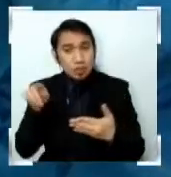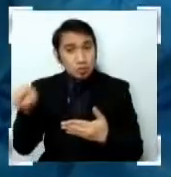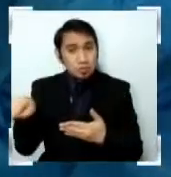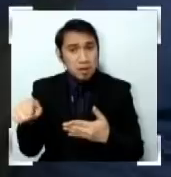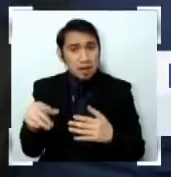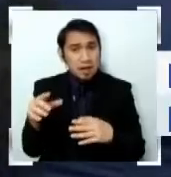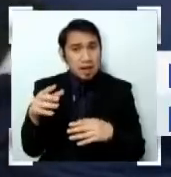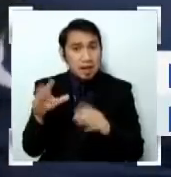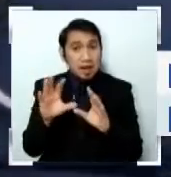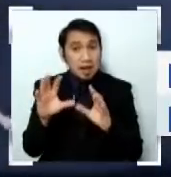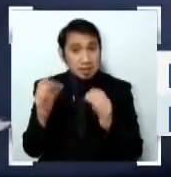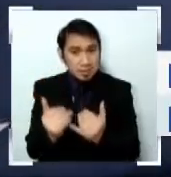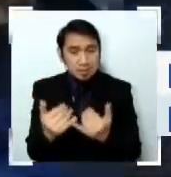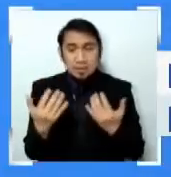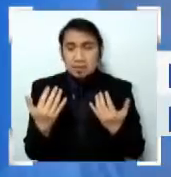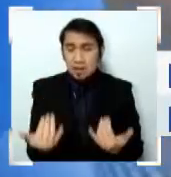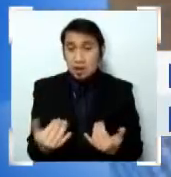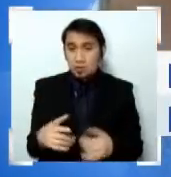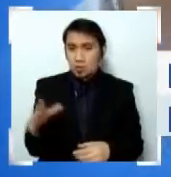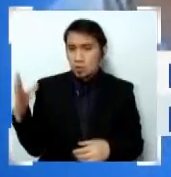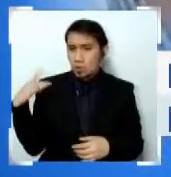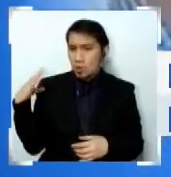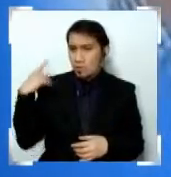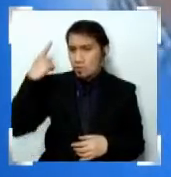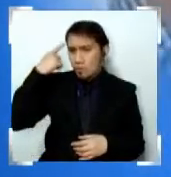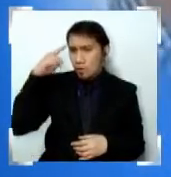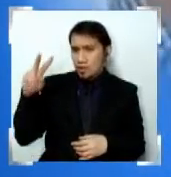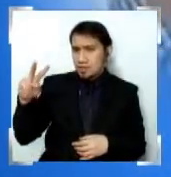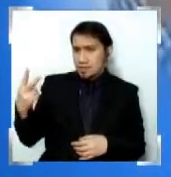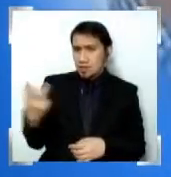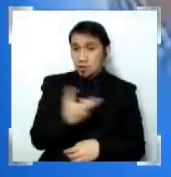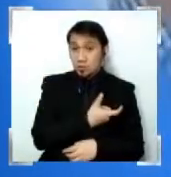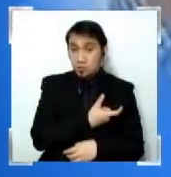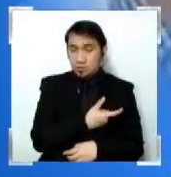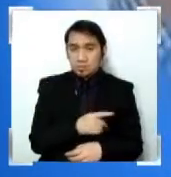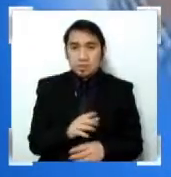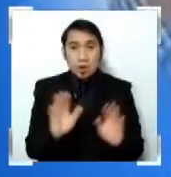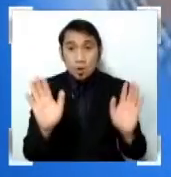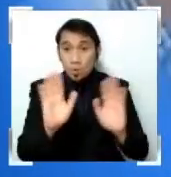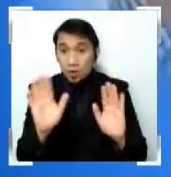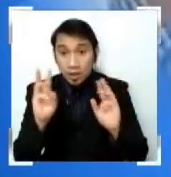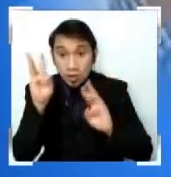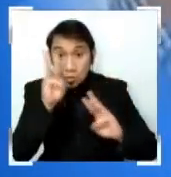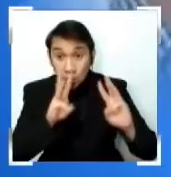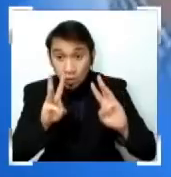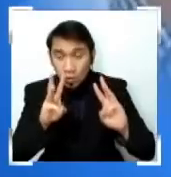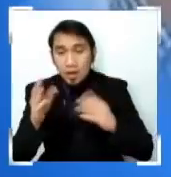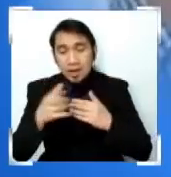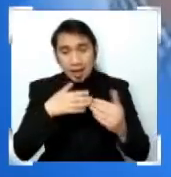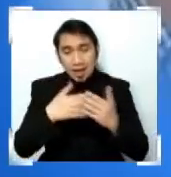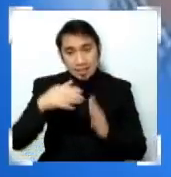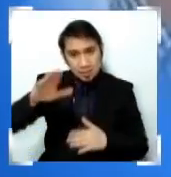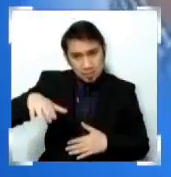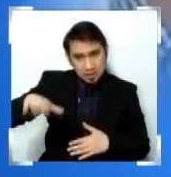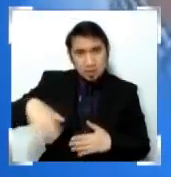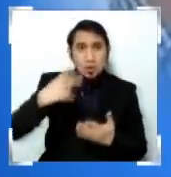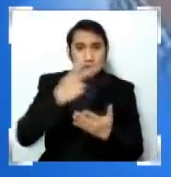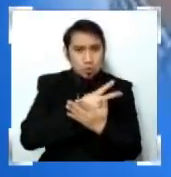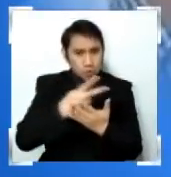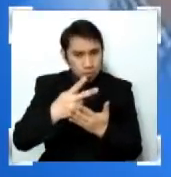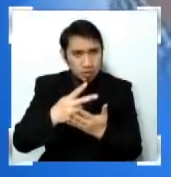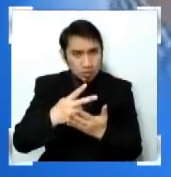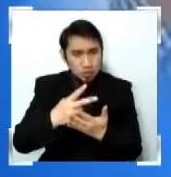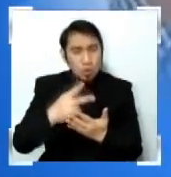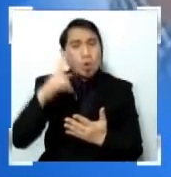mga naghihintay ng second dose ng bakuna. Huwag po kayong matakot dahil kahit po madelay kayo ng isang linggo, dalawang linggo, or tatlong